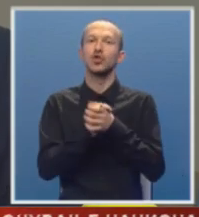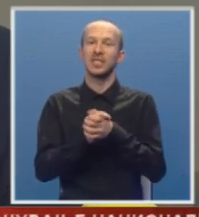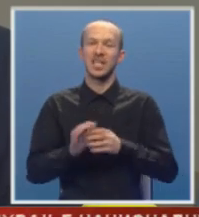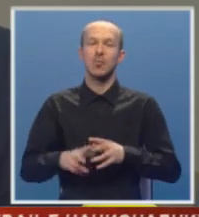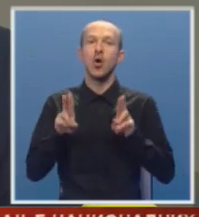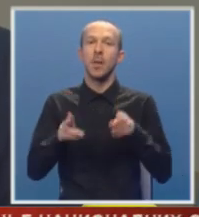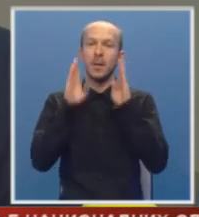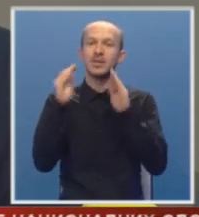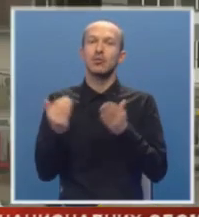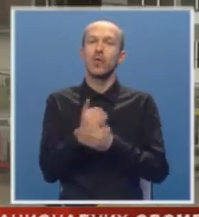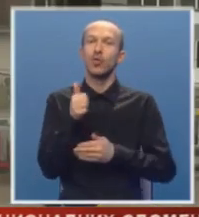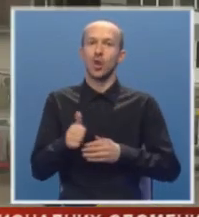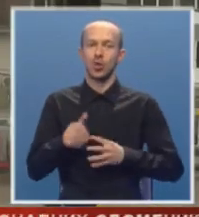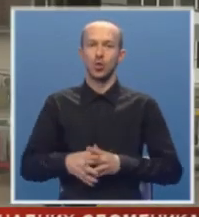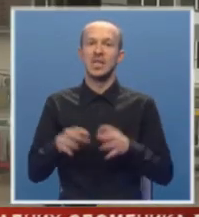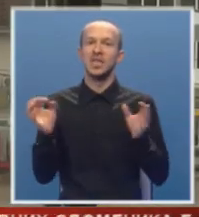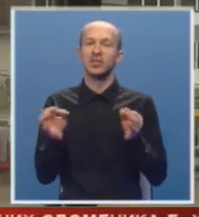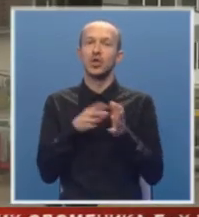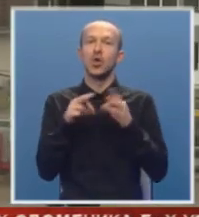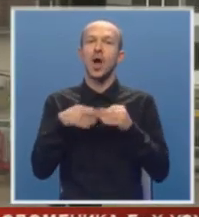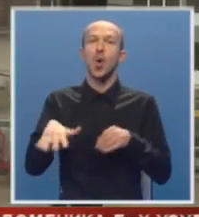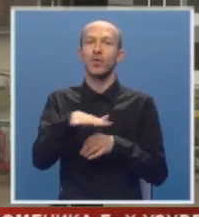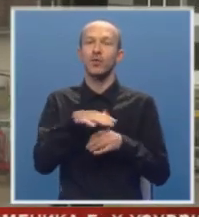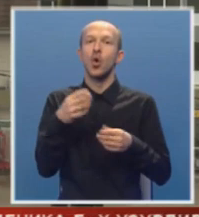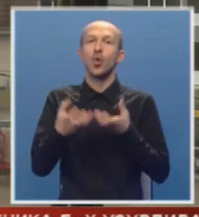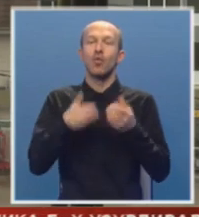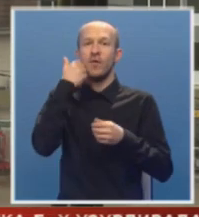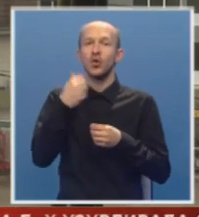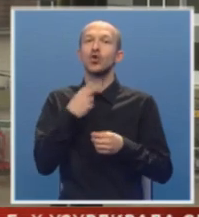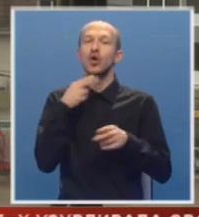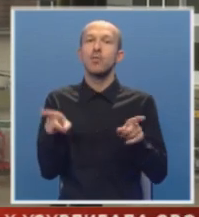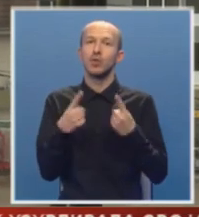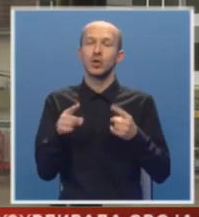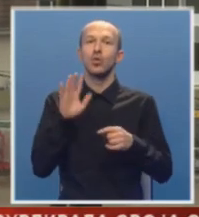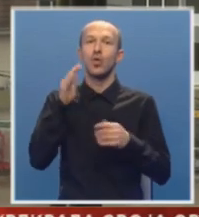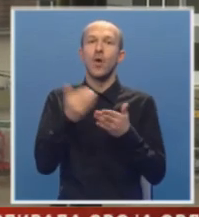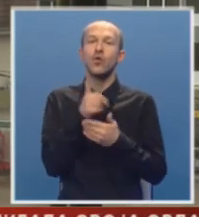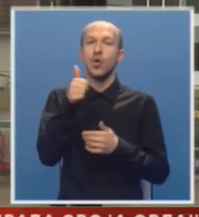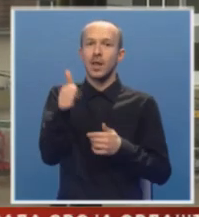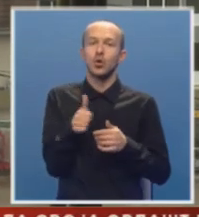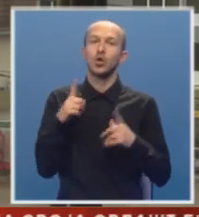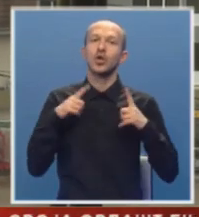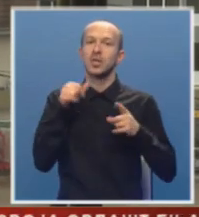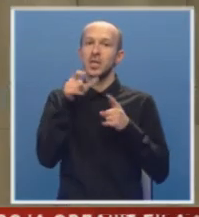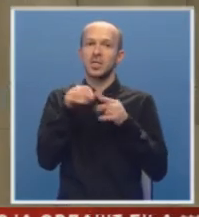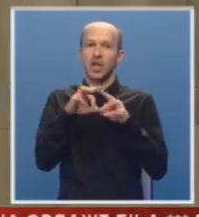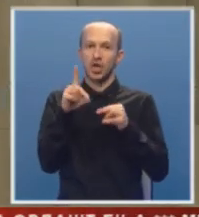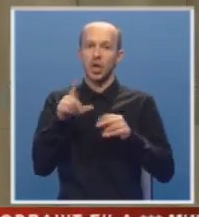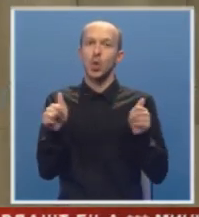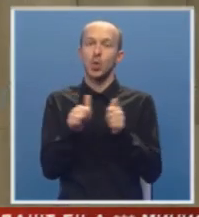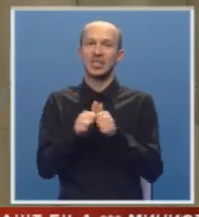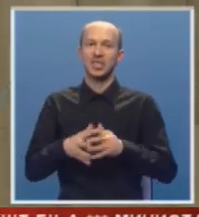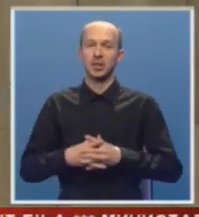čestitamo pravoslavnu novu godinu. Svečano na otvorenom uz kuvano vino, čaj i muziku, novo ljeto dočekaće i Stanarčani.